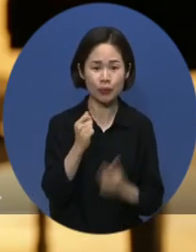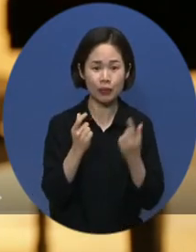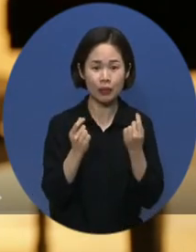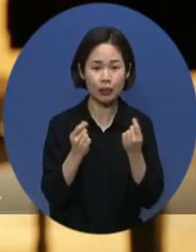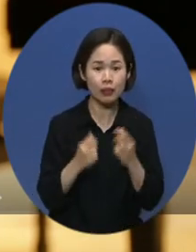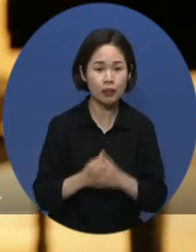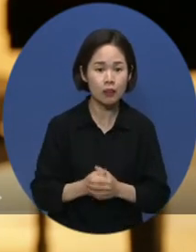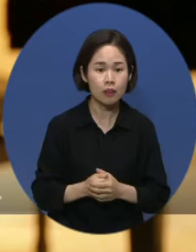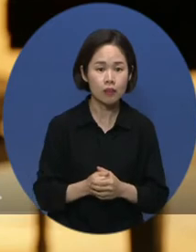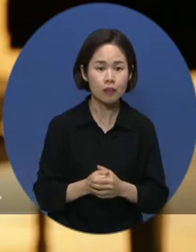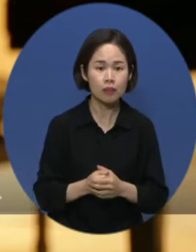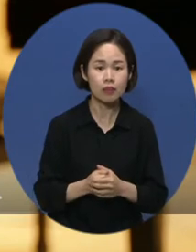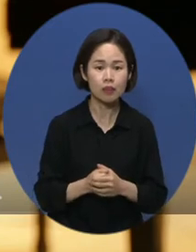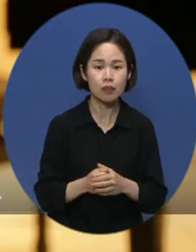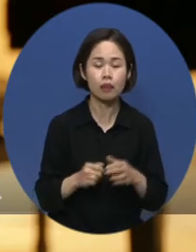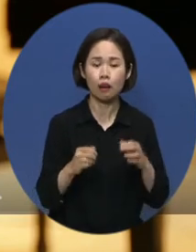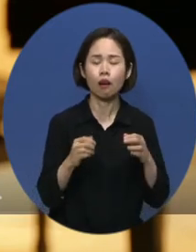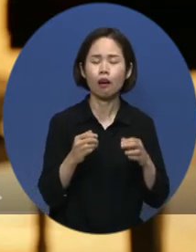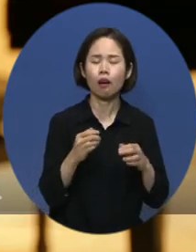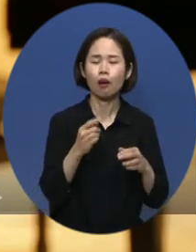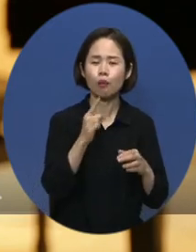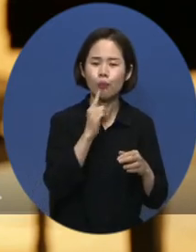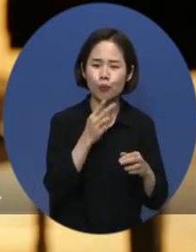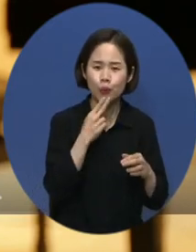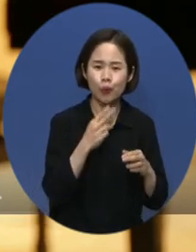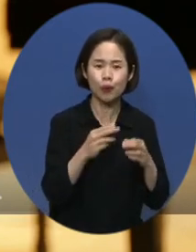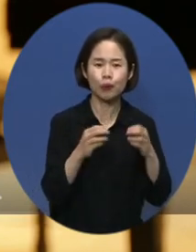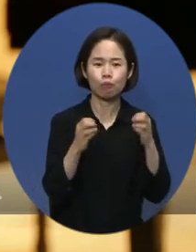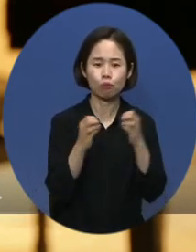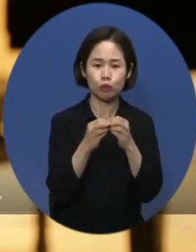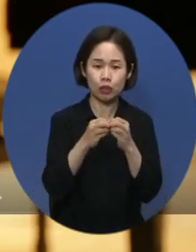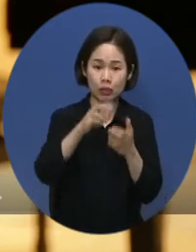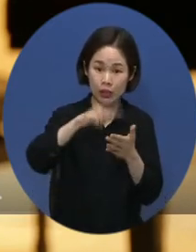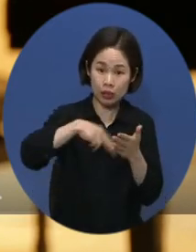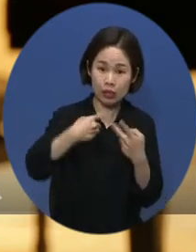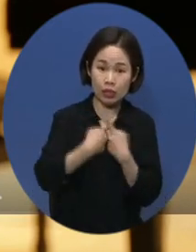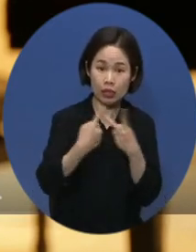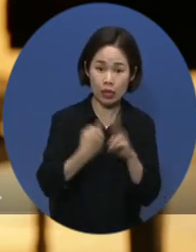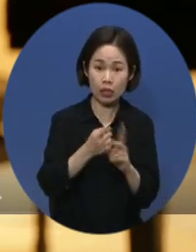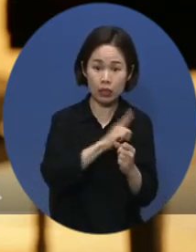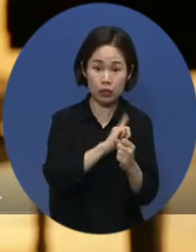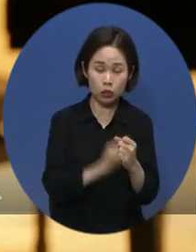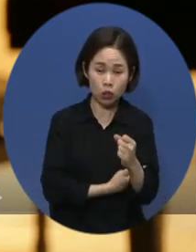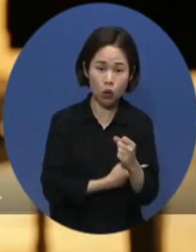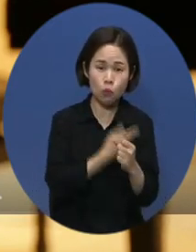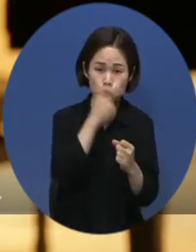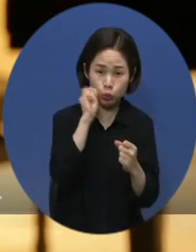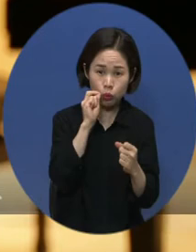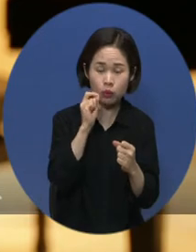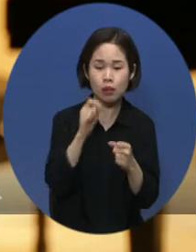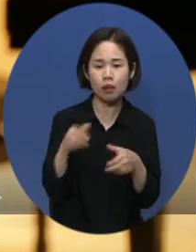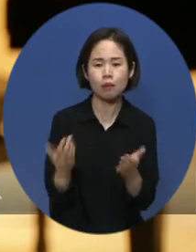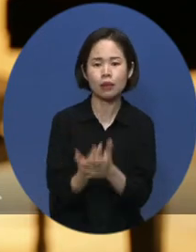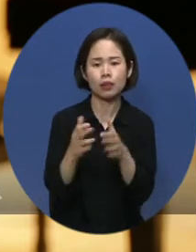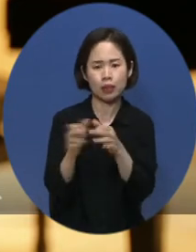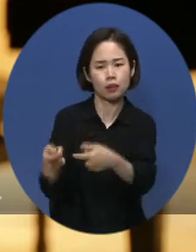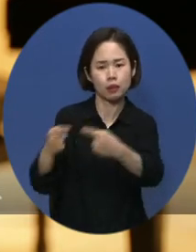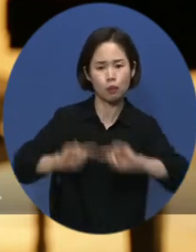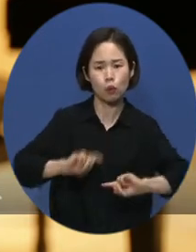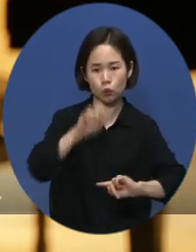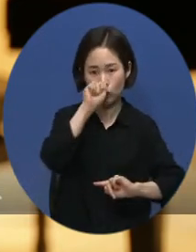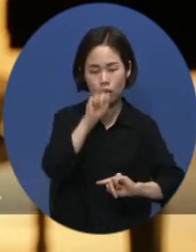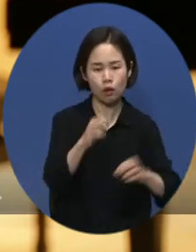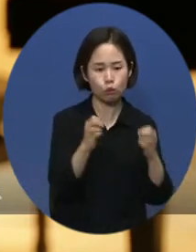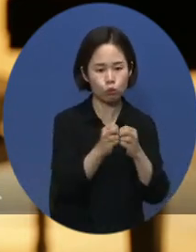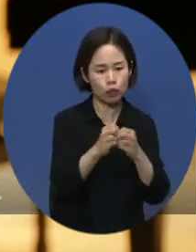그거는 문해력이 조금 낮다고 하는 발달장애인도 같이 포함하면 좋겠다. 그래서 문해력이 높은 사람,